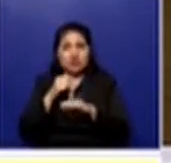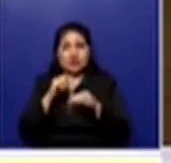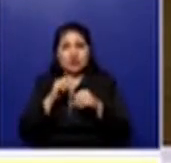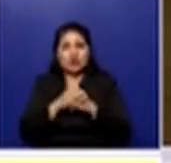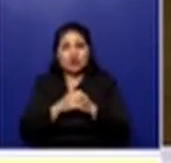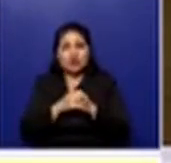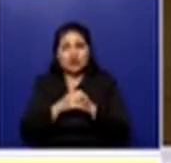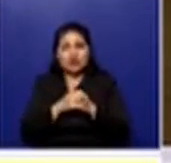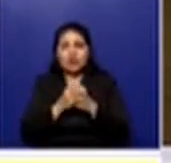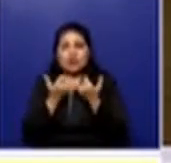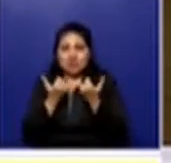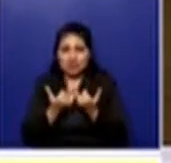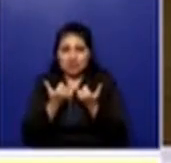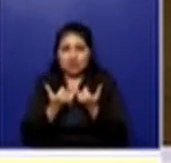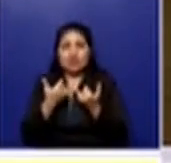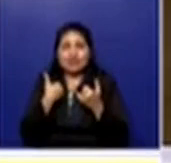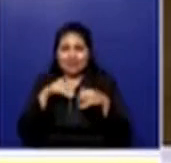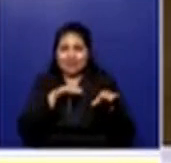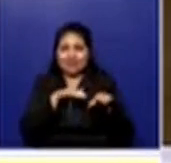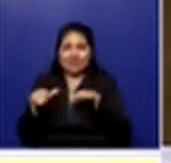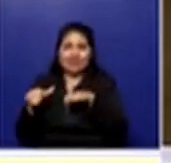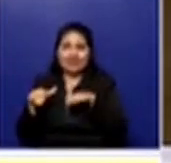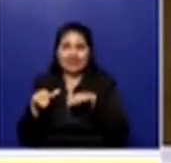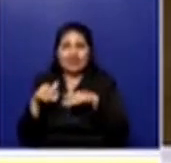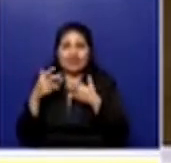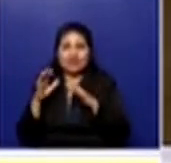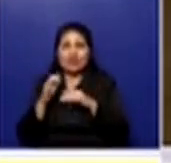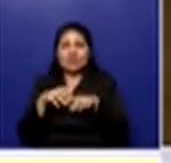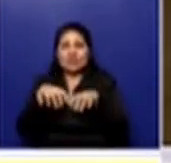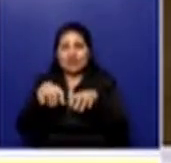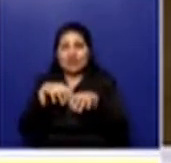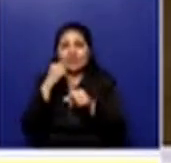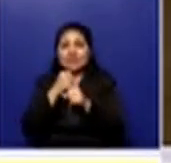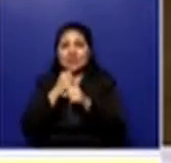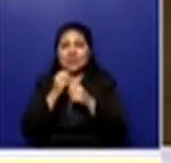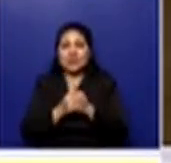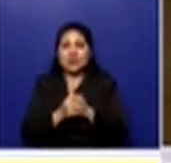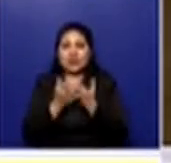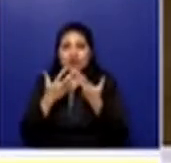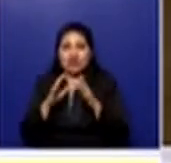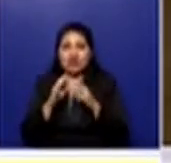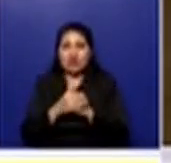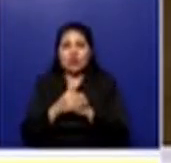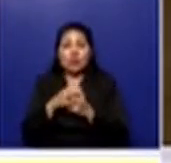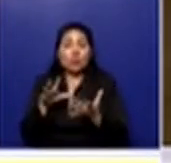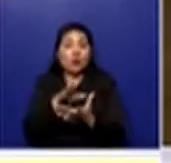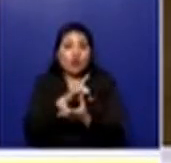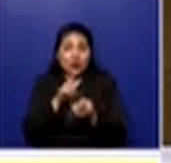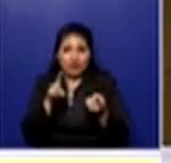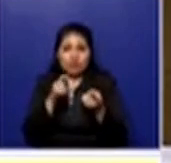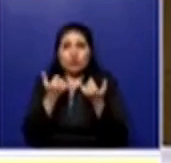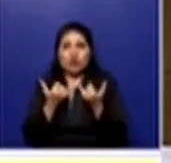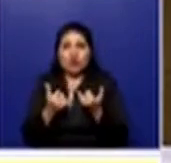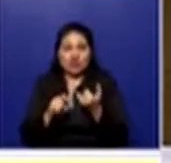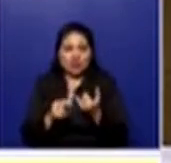เป็นต้นนะคะนี่ก็เป็นสิ่งที่เตรียมไว้ในกำลังดำเนินการอีกประเด็นหนึ่งเรื่องของวัฒนธรรมนะคะเรียนรับข้อเ